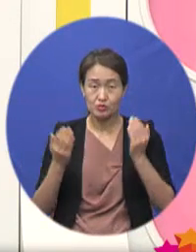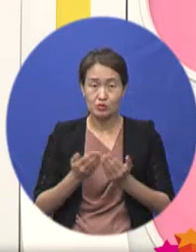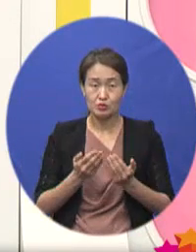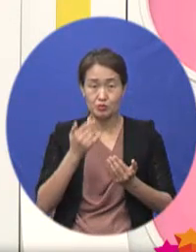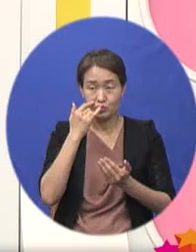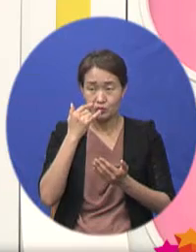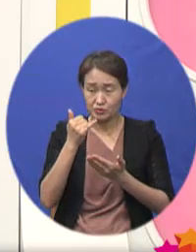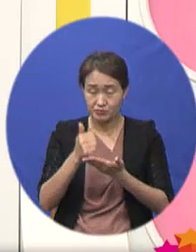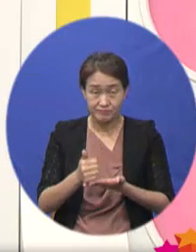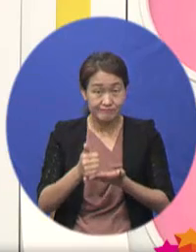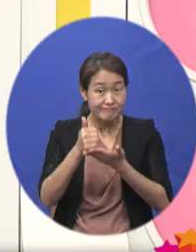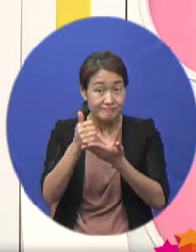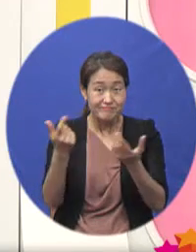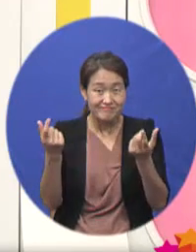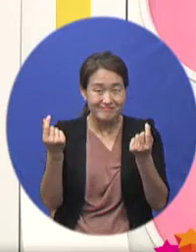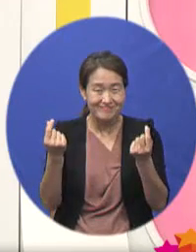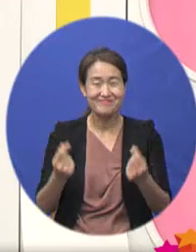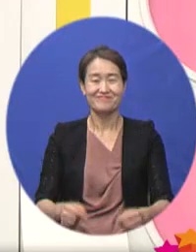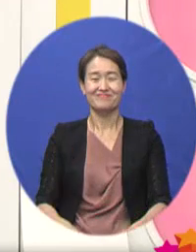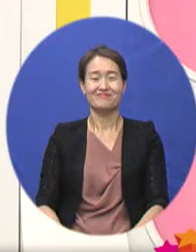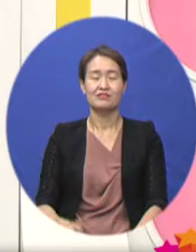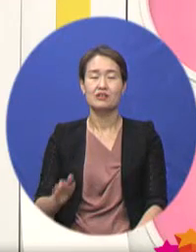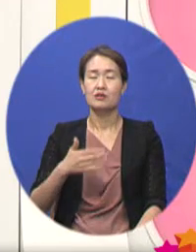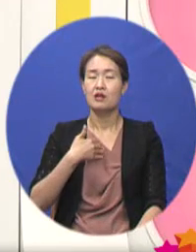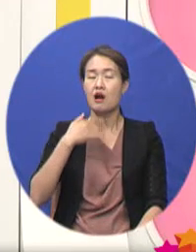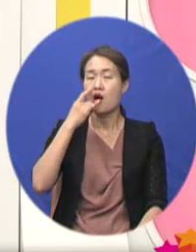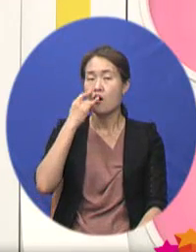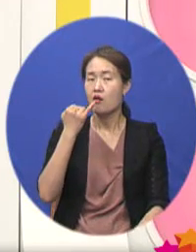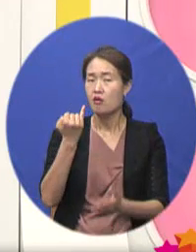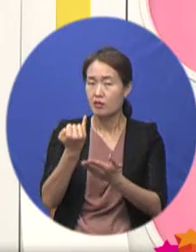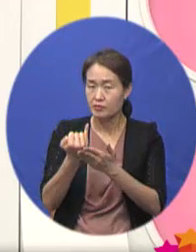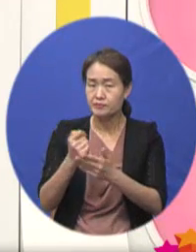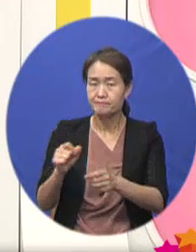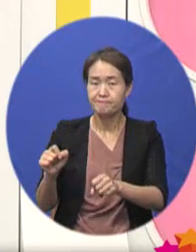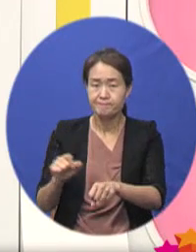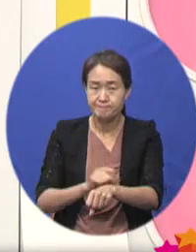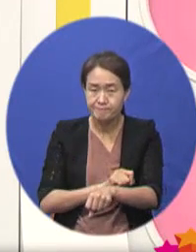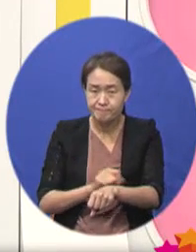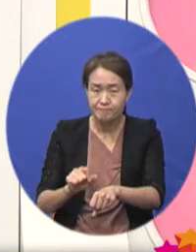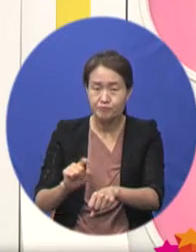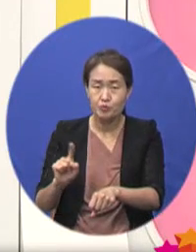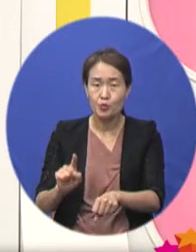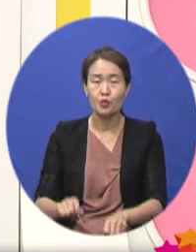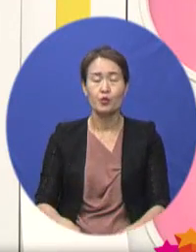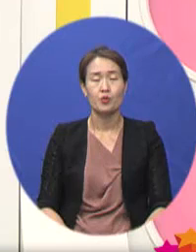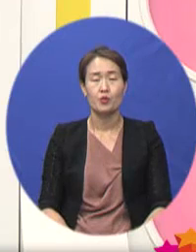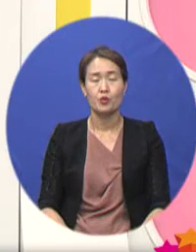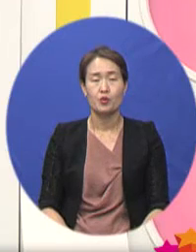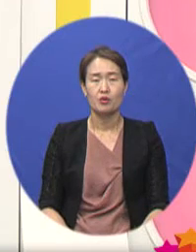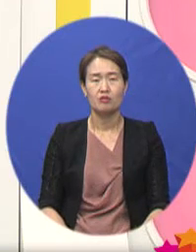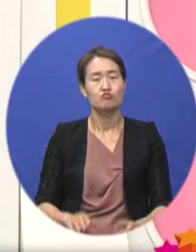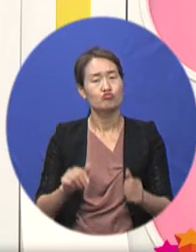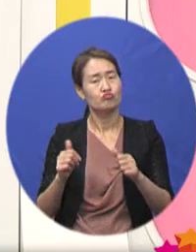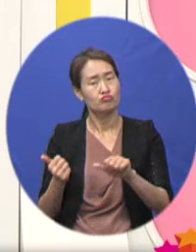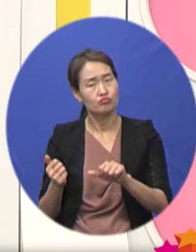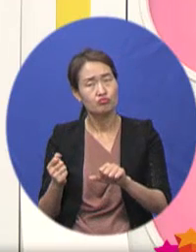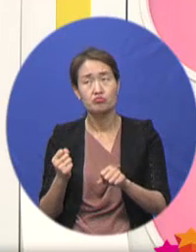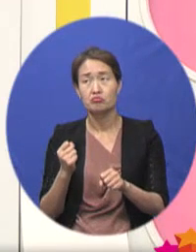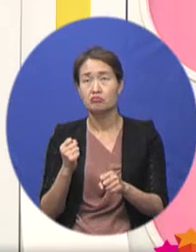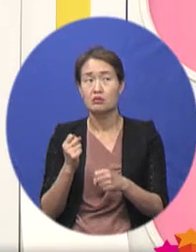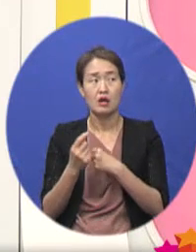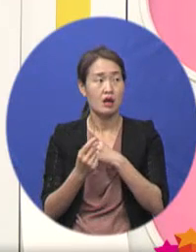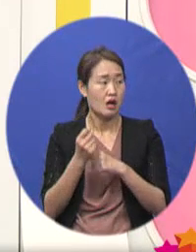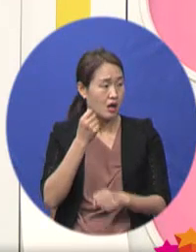위대하고 존경스럽잖아요. 네. 그런데 저희 어머니께서는 특별히 네. 지금 돌아가신 지가 거의